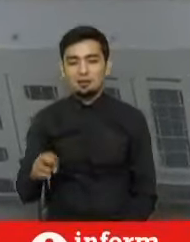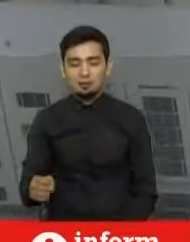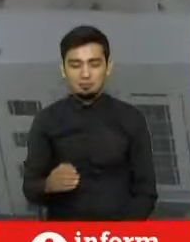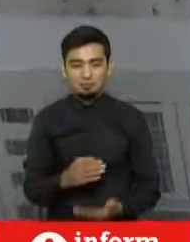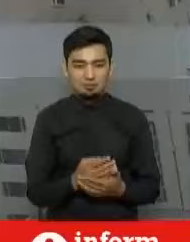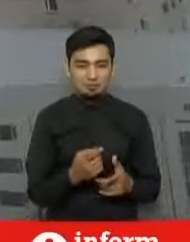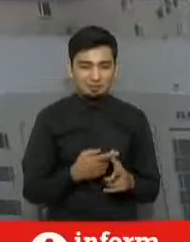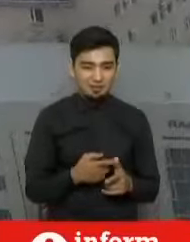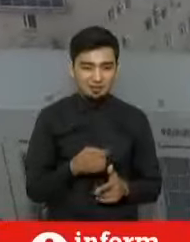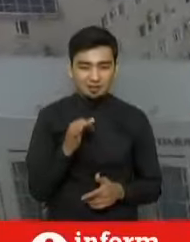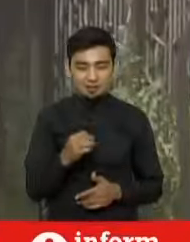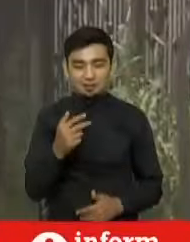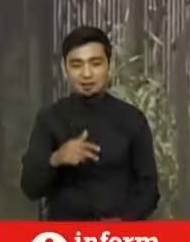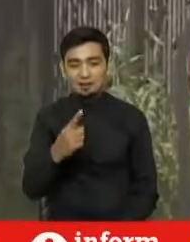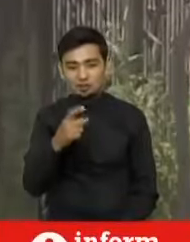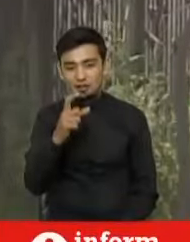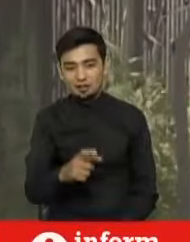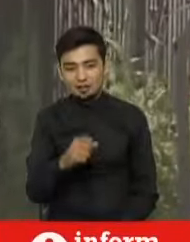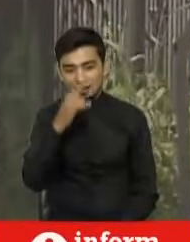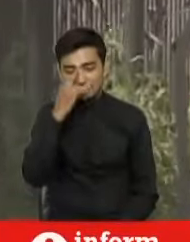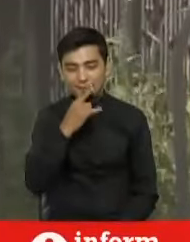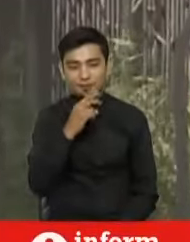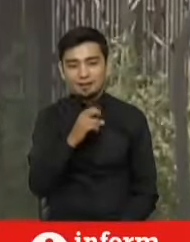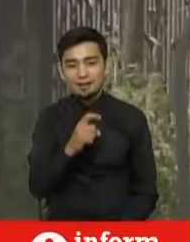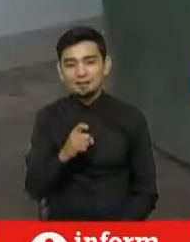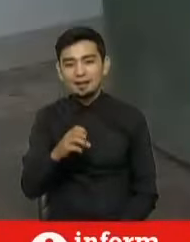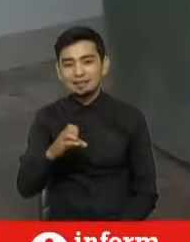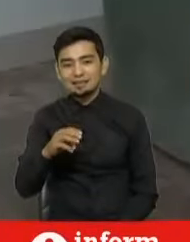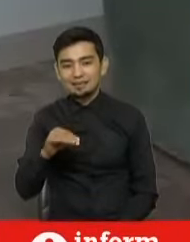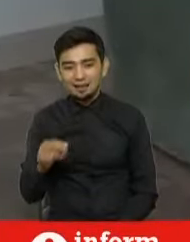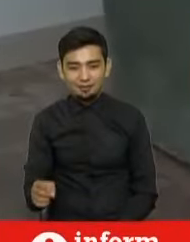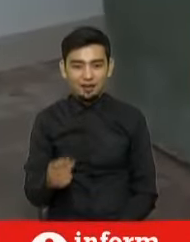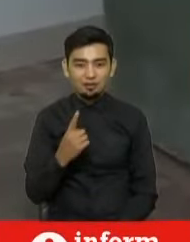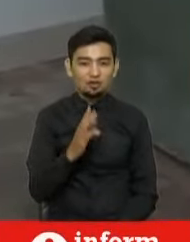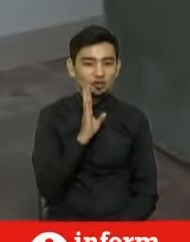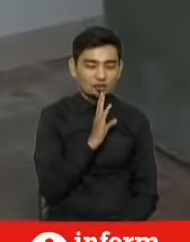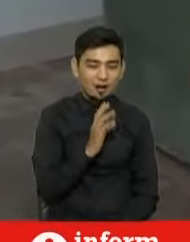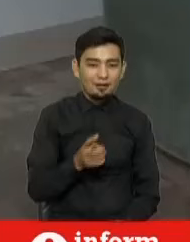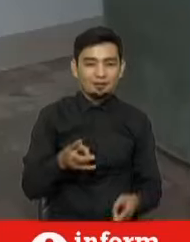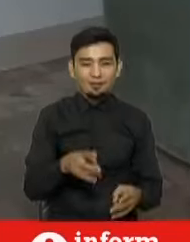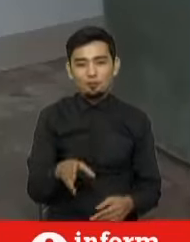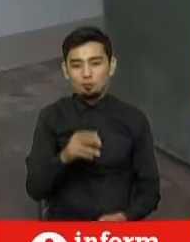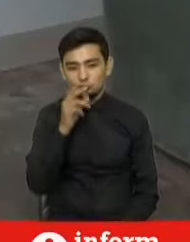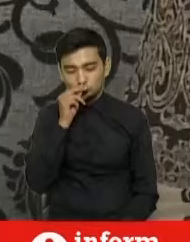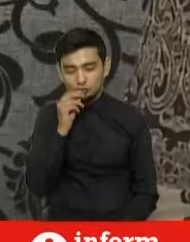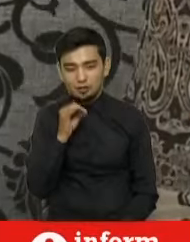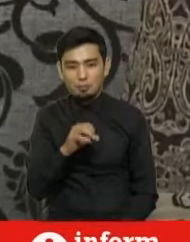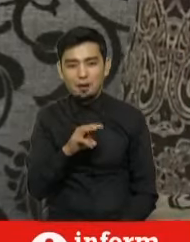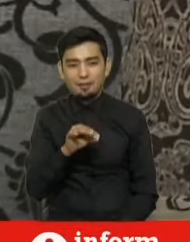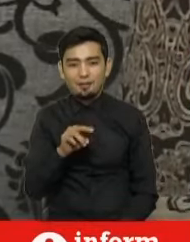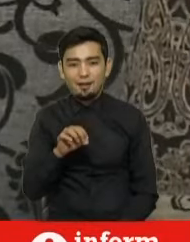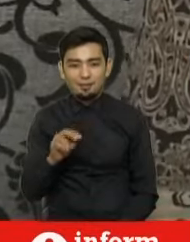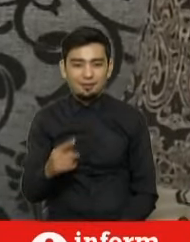31 человек носит имя Казахстан. Одна женщина, остальные мужчины. Один из них живет в Павлодарской области в селе Майкаин.